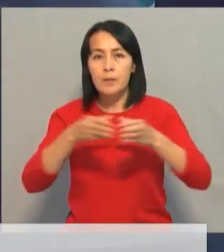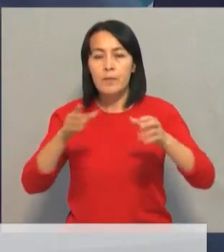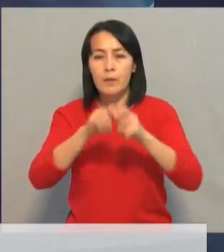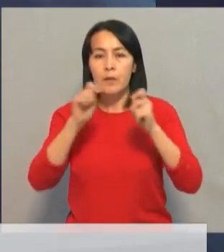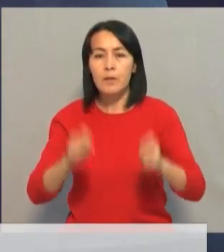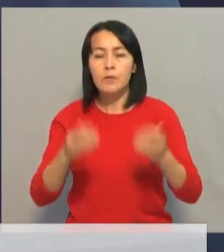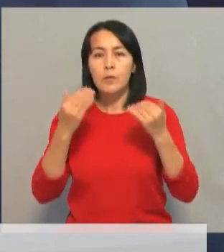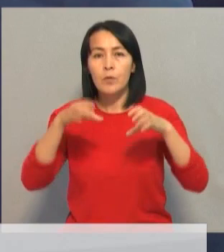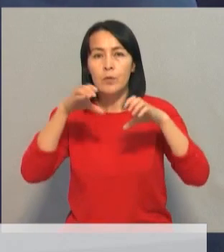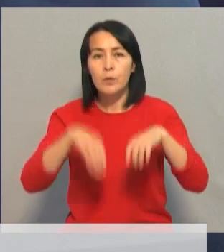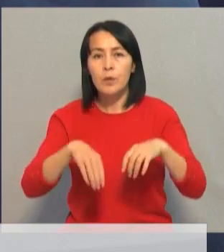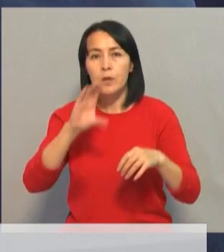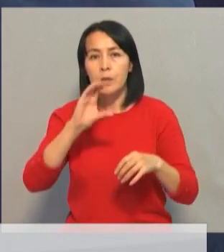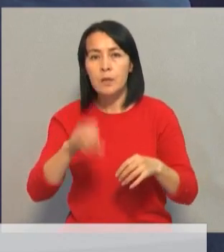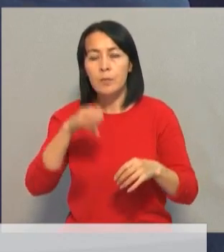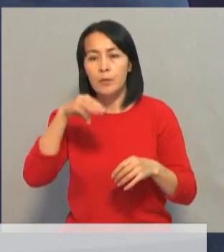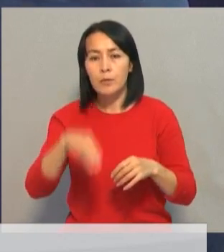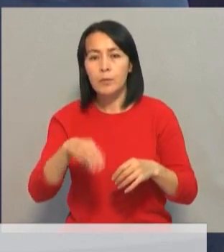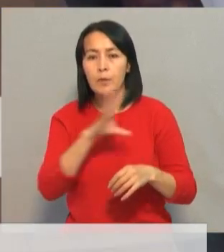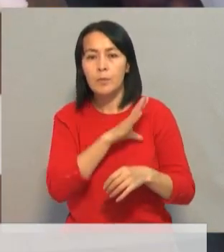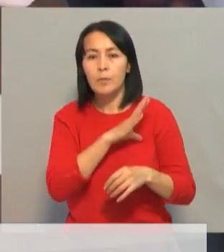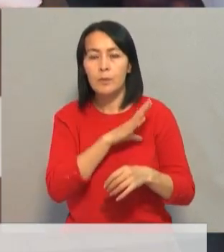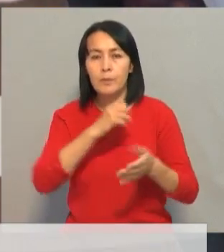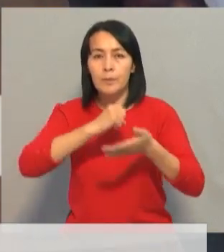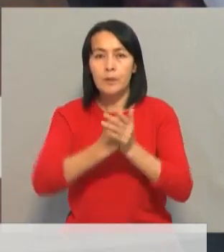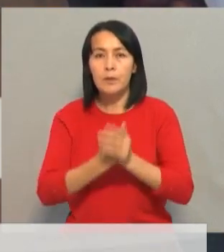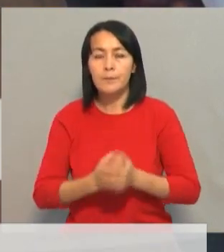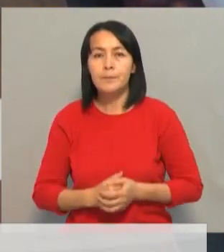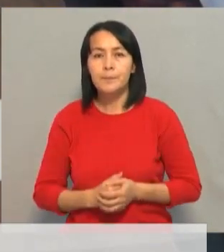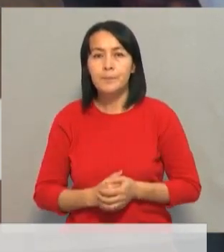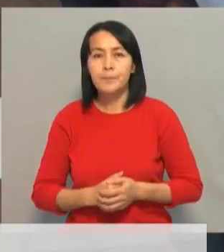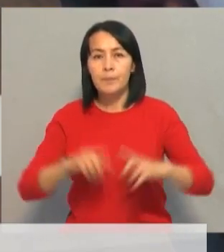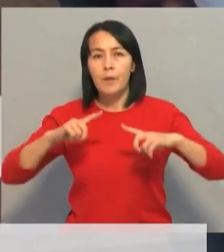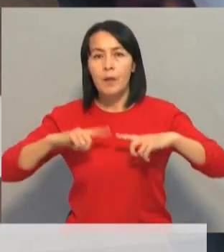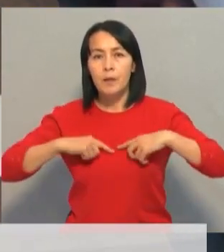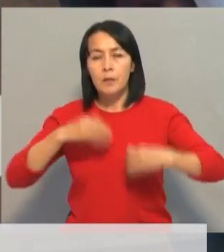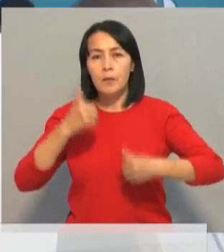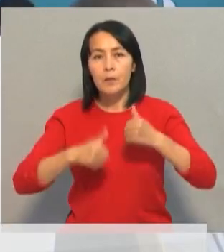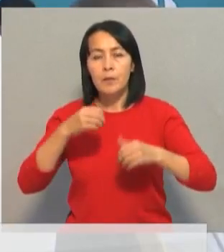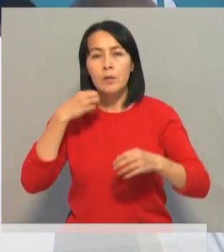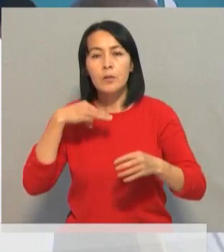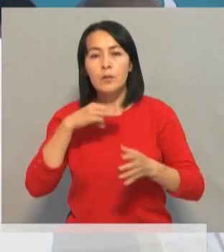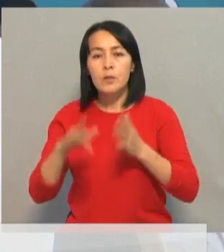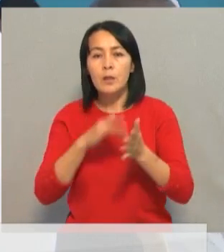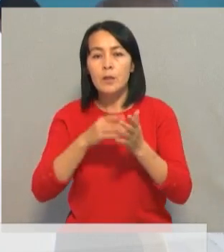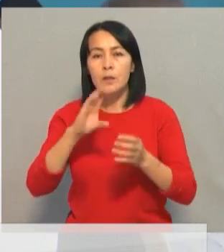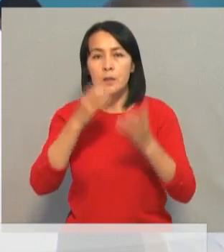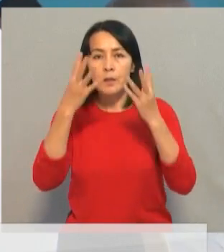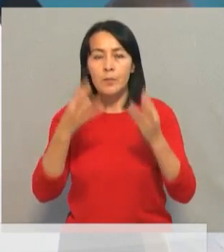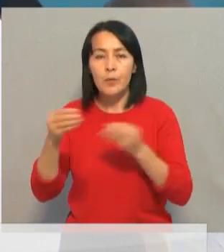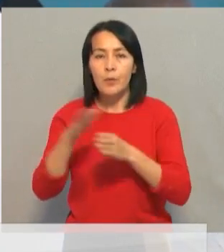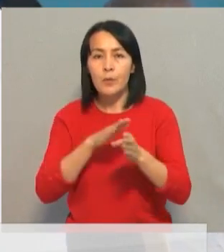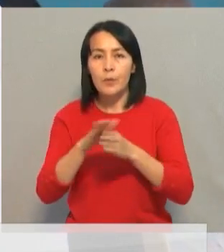ашылды. Оның төрағасы Сапарбек Тұяқбаев болып тағайындалды. Ақтық сын тұран төрі Түркістанда сәрсенбі күні